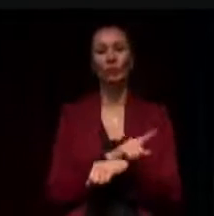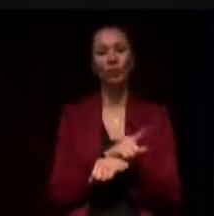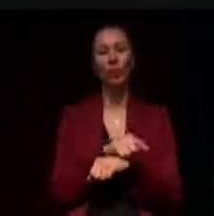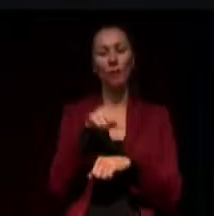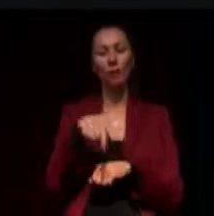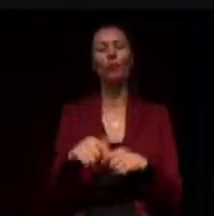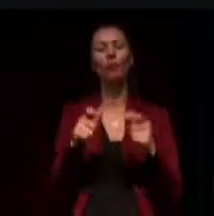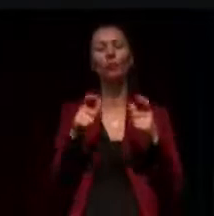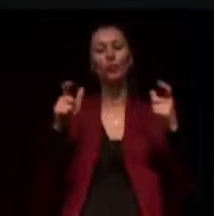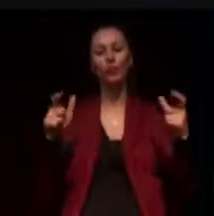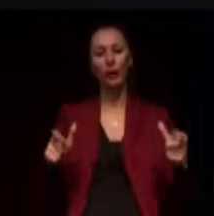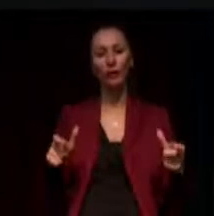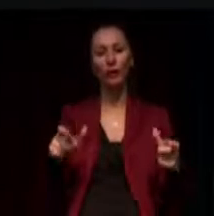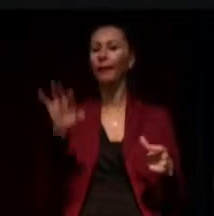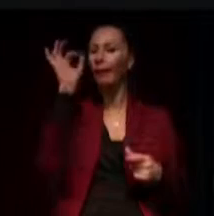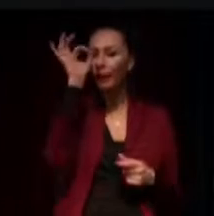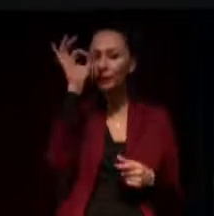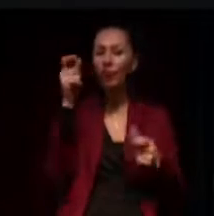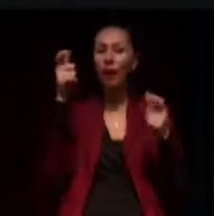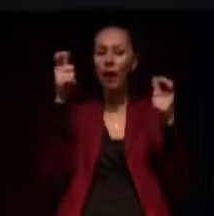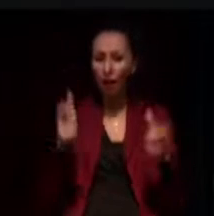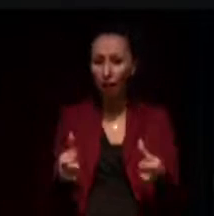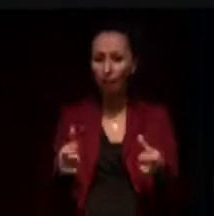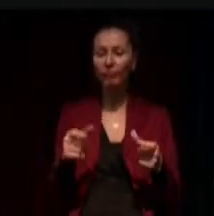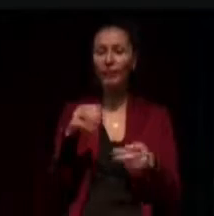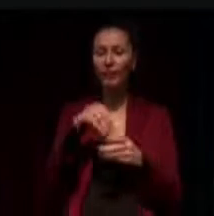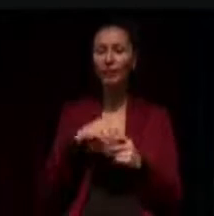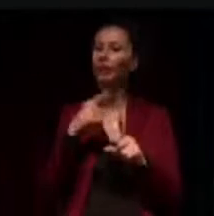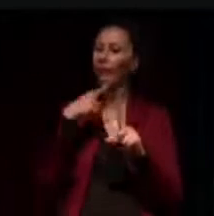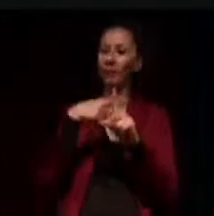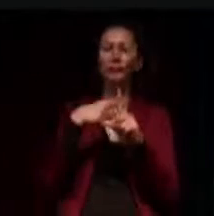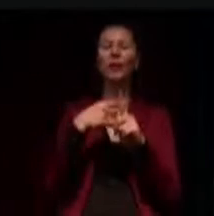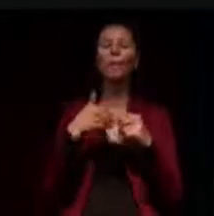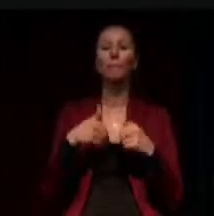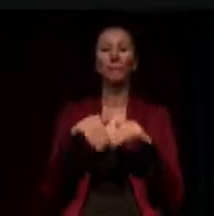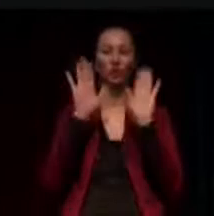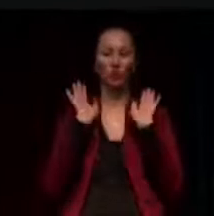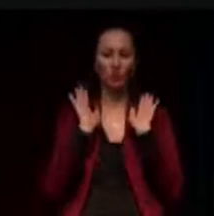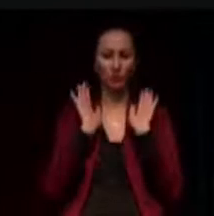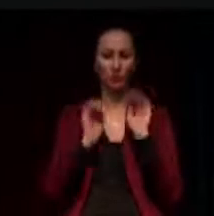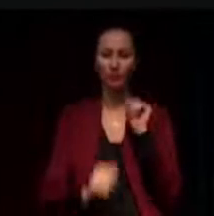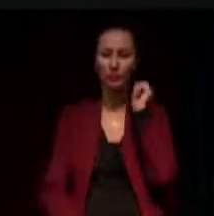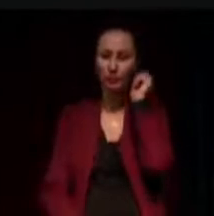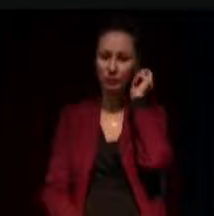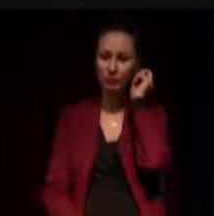bu şehirdeki yeşil alan miktarını arttıramayacağız.